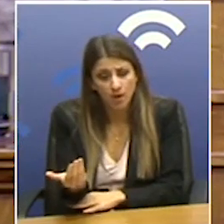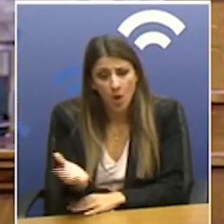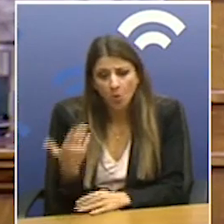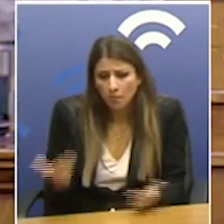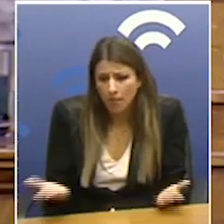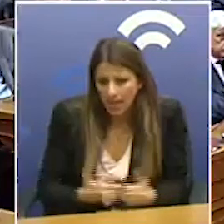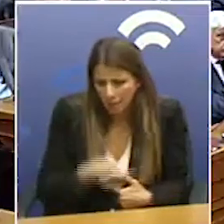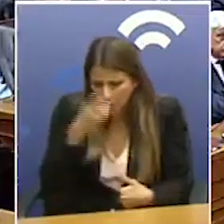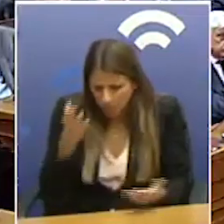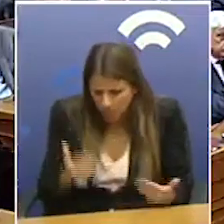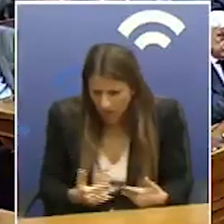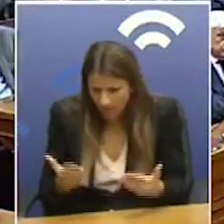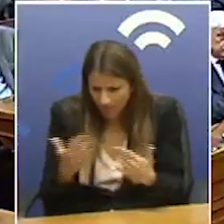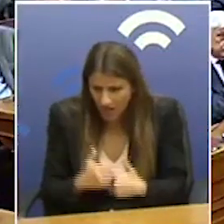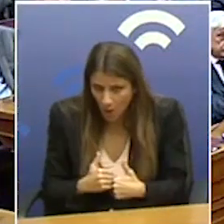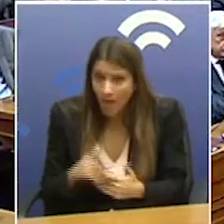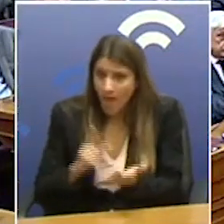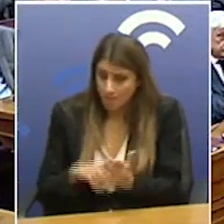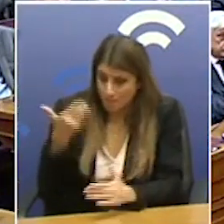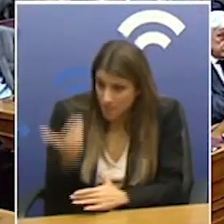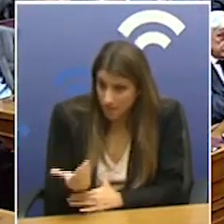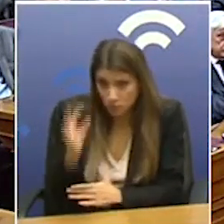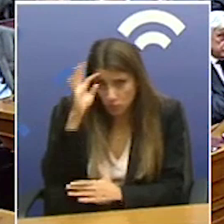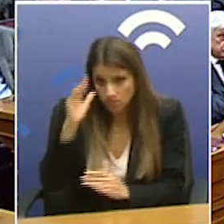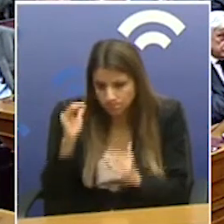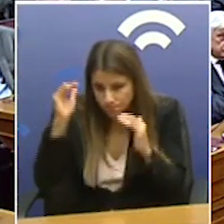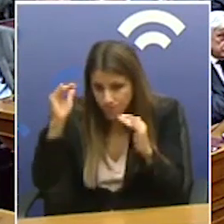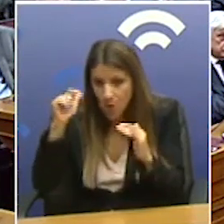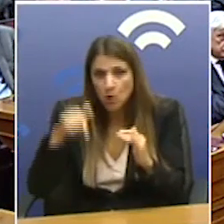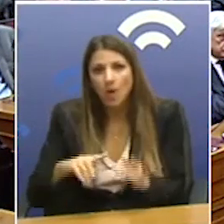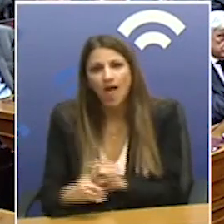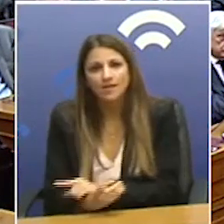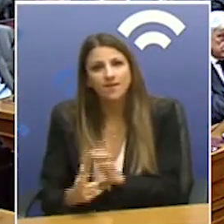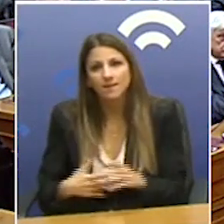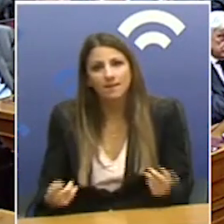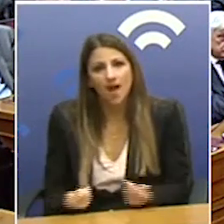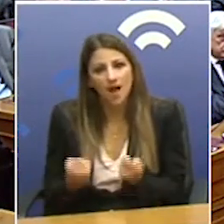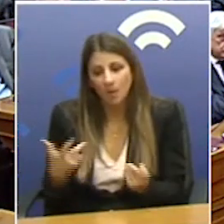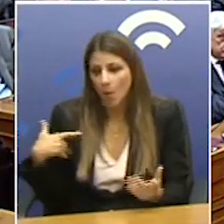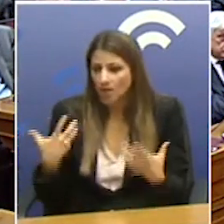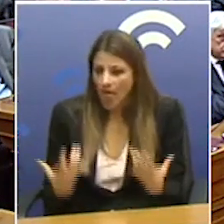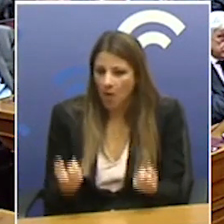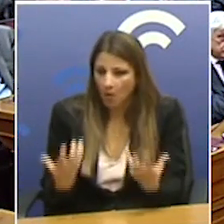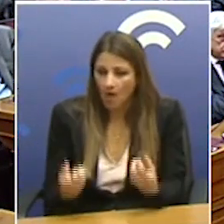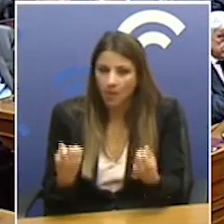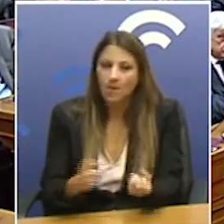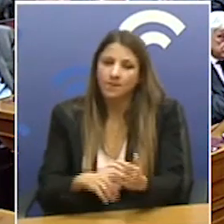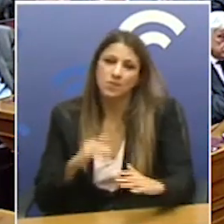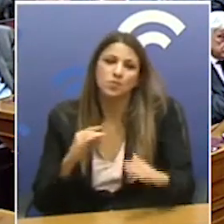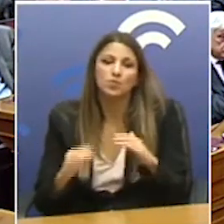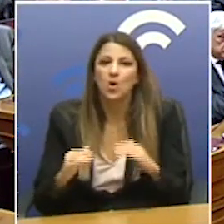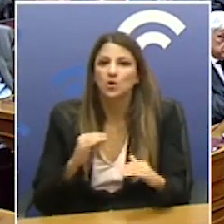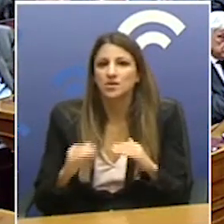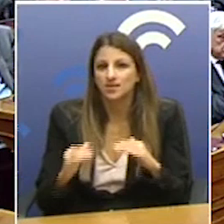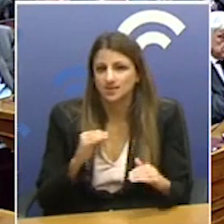είχαμε, τώρα καλούμαστε να προστατεύσουμε τα αγαθά που έχουμε, με σημαντικότερο το